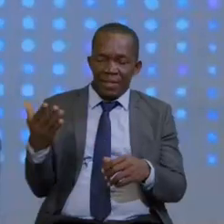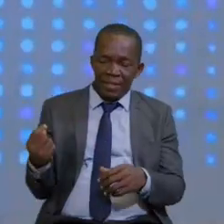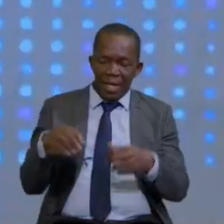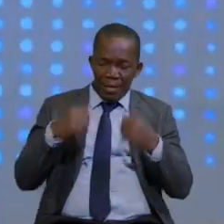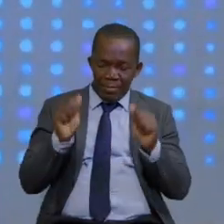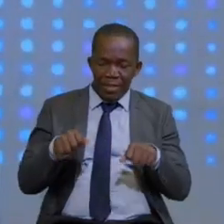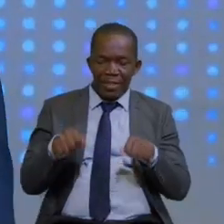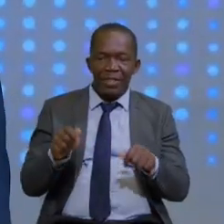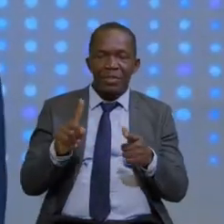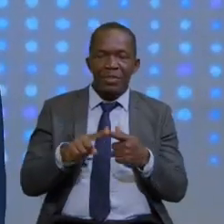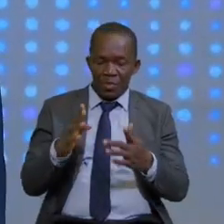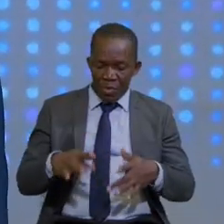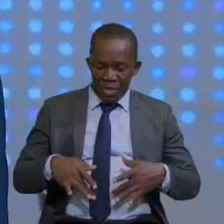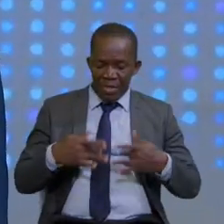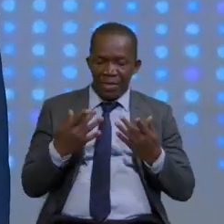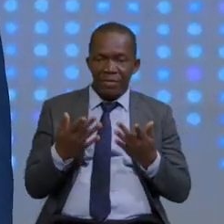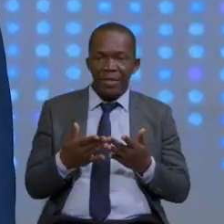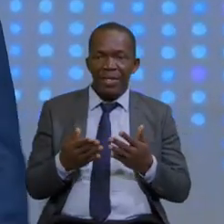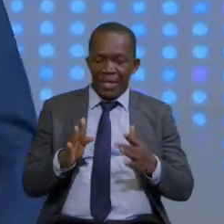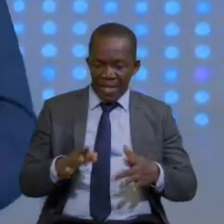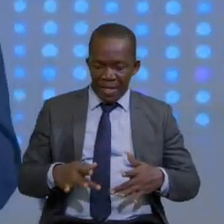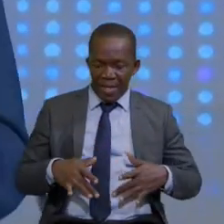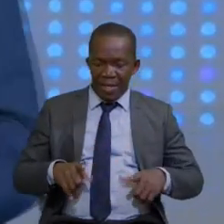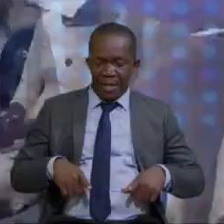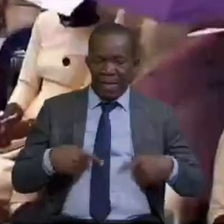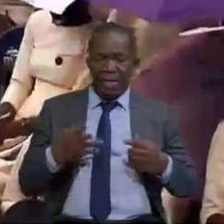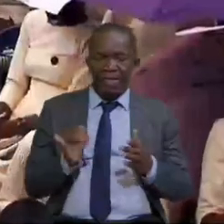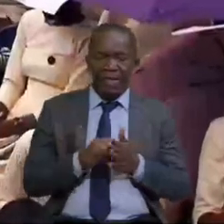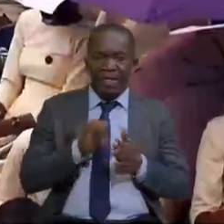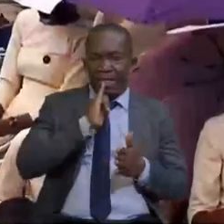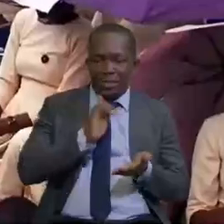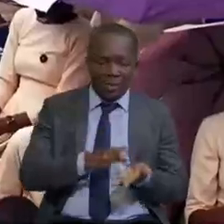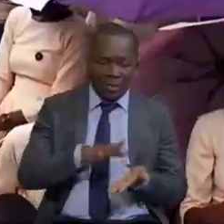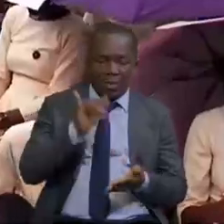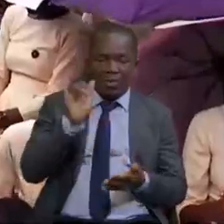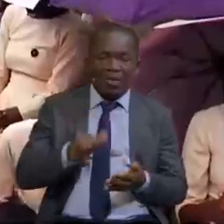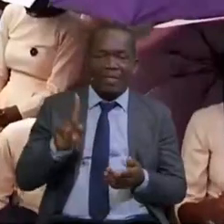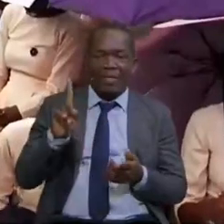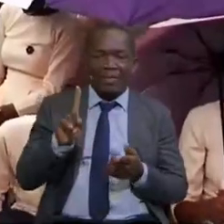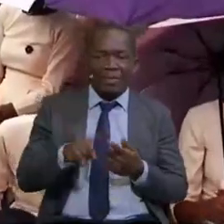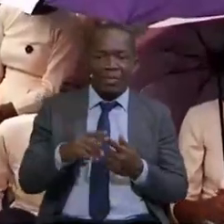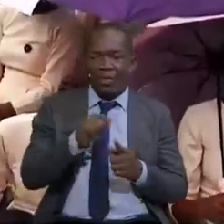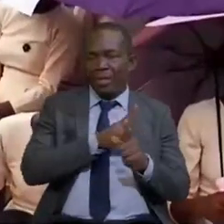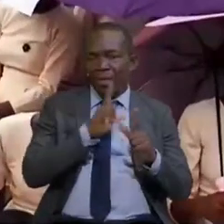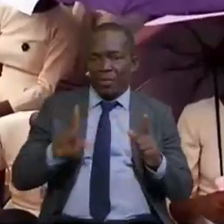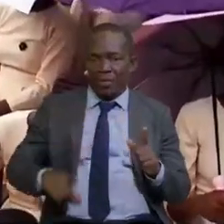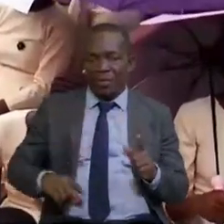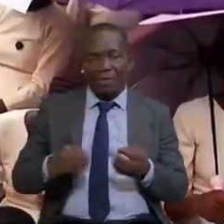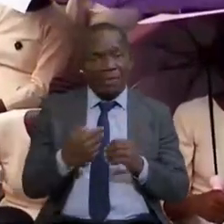une vie qui glorifie Dieu. Verset 25, verset 25.